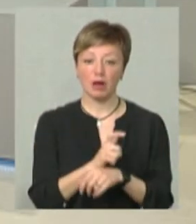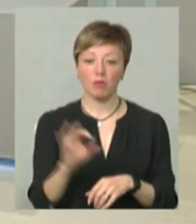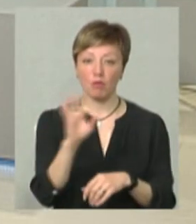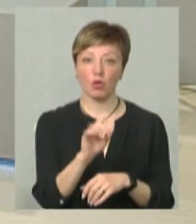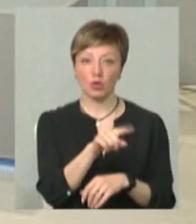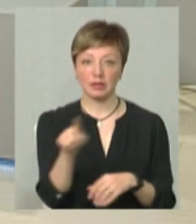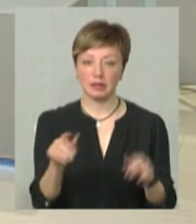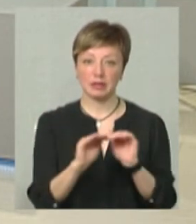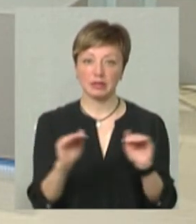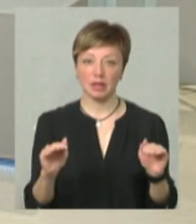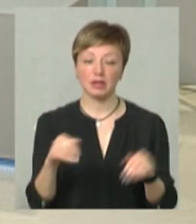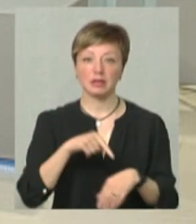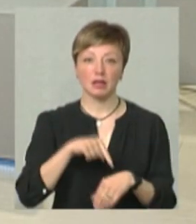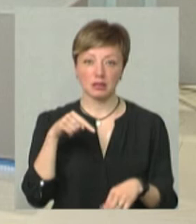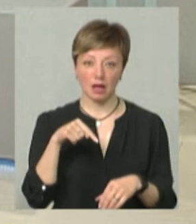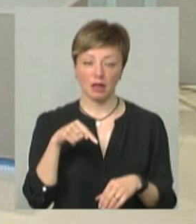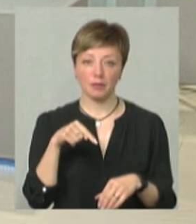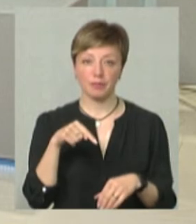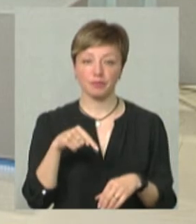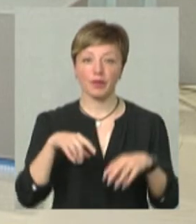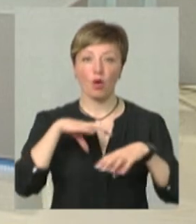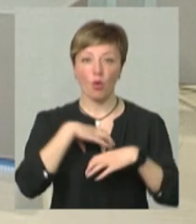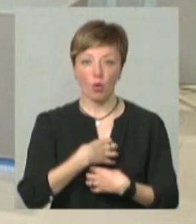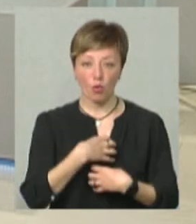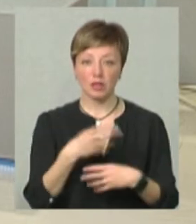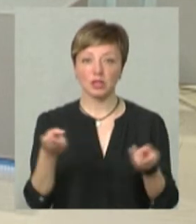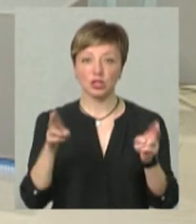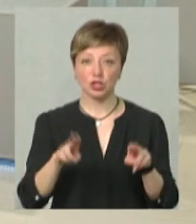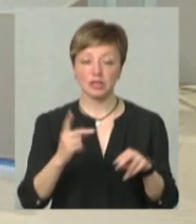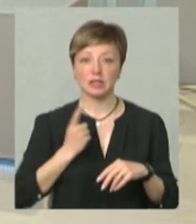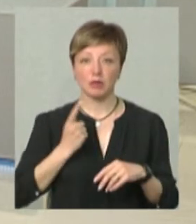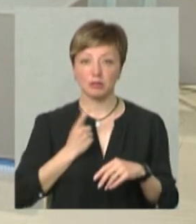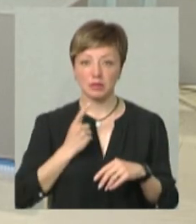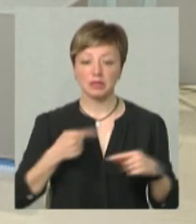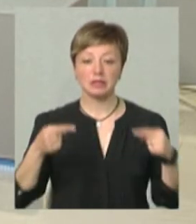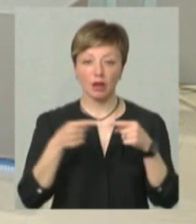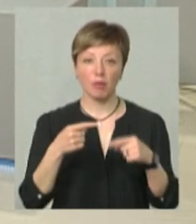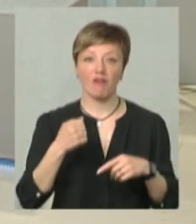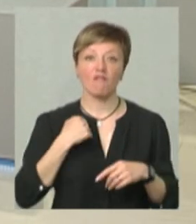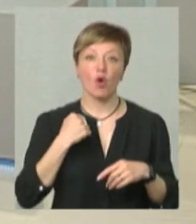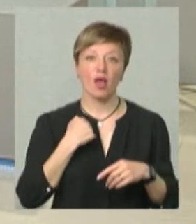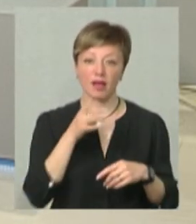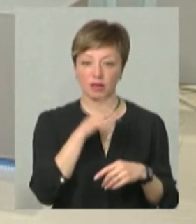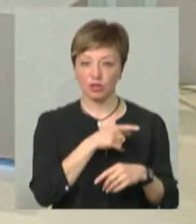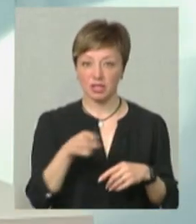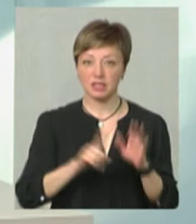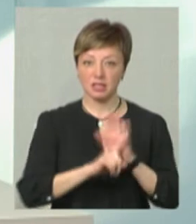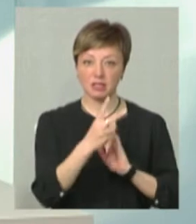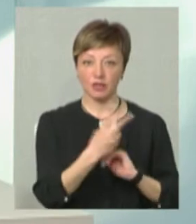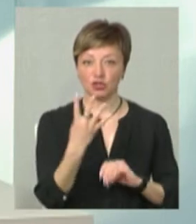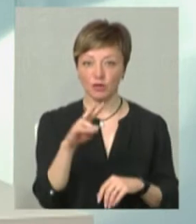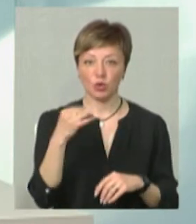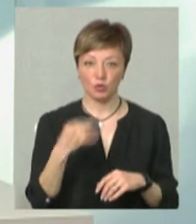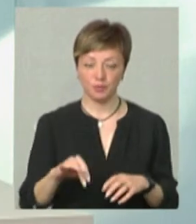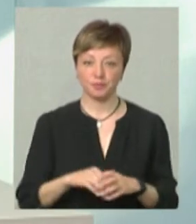дітей, які зазнали горя, залишилися самі саме у воєнний час. З 24-го.